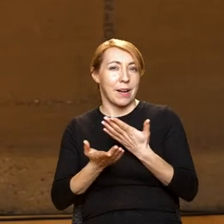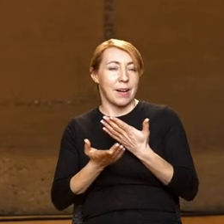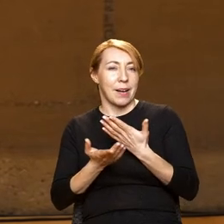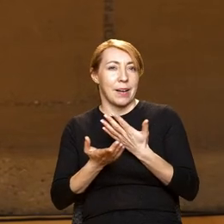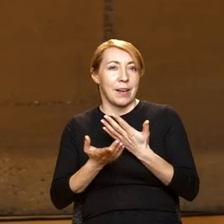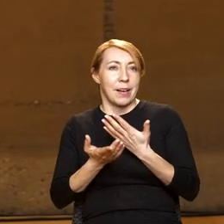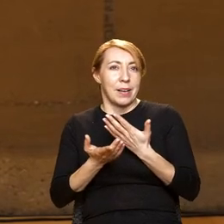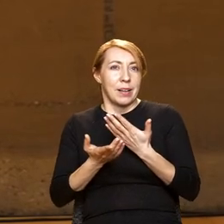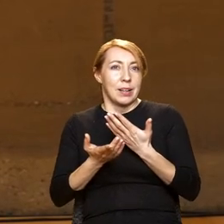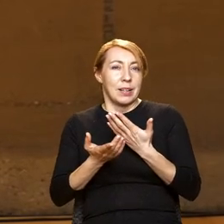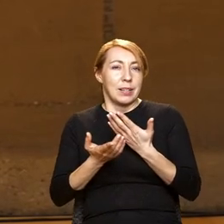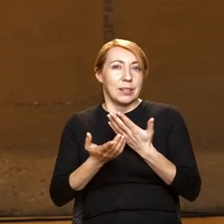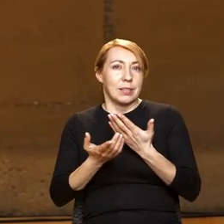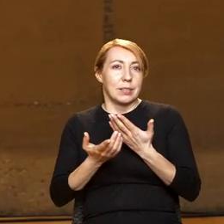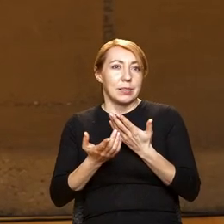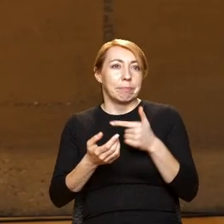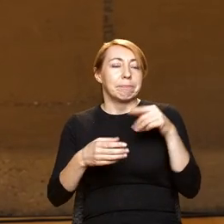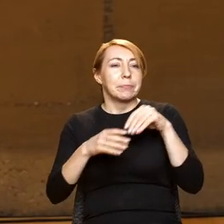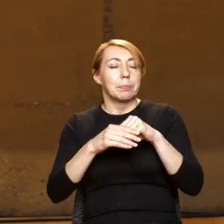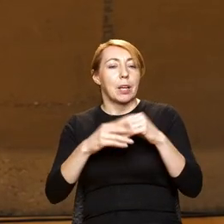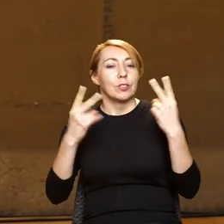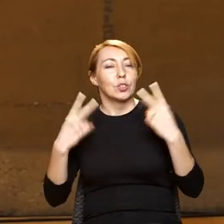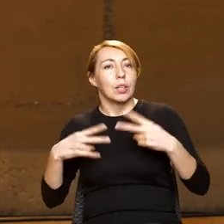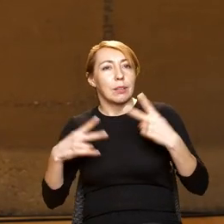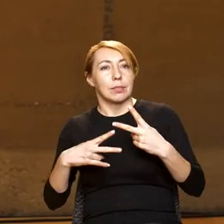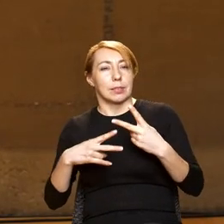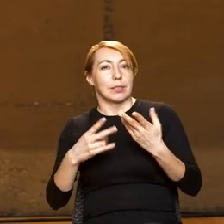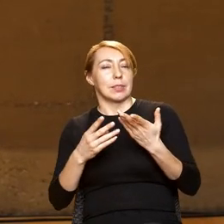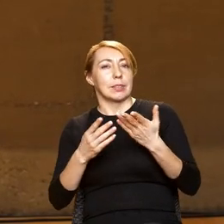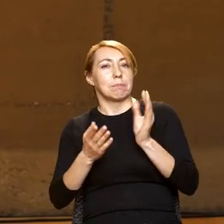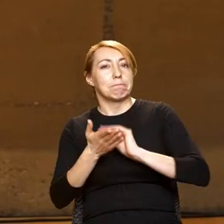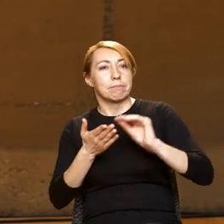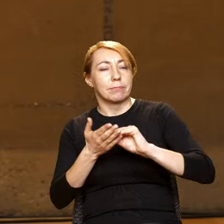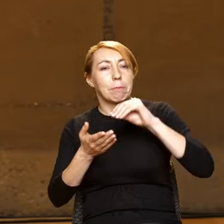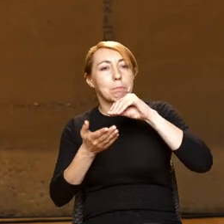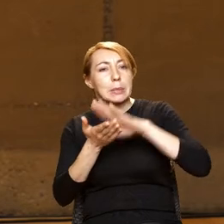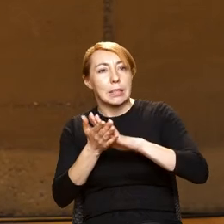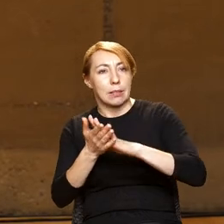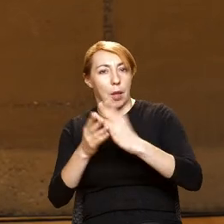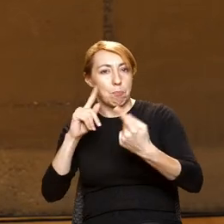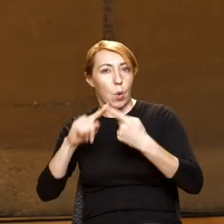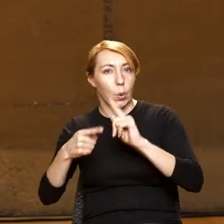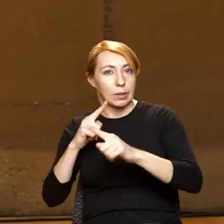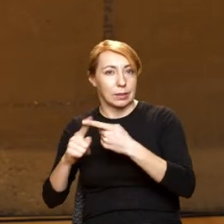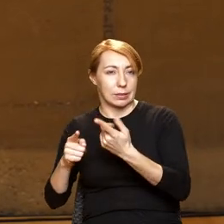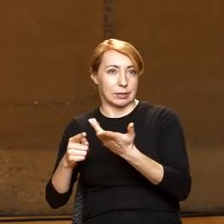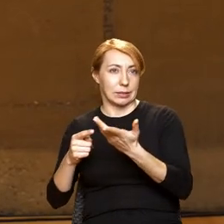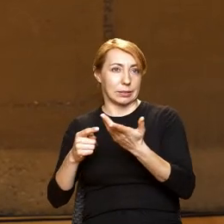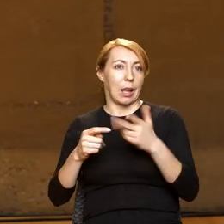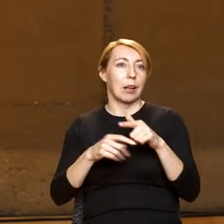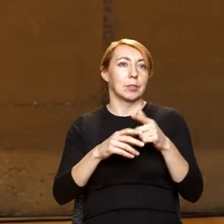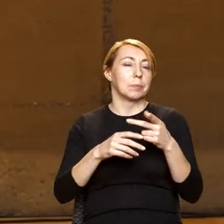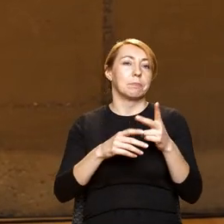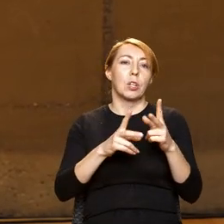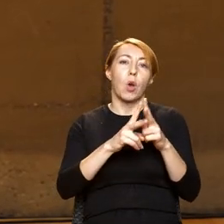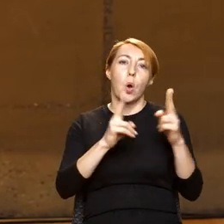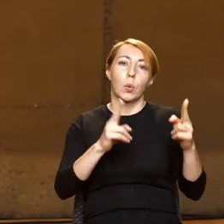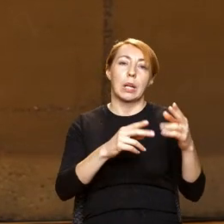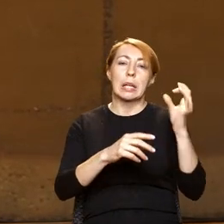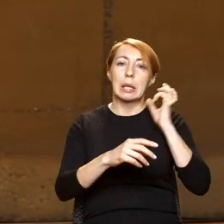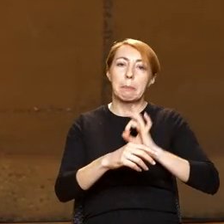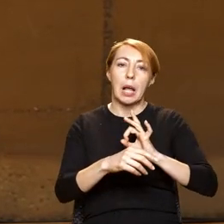na ile w tym dzienniku mamy tej dużej polityki, na ile to ukształtowało, ten czas gimnazjalny